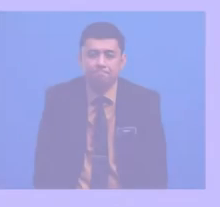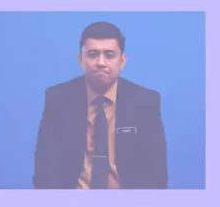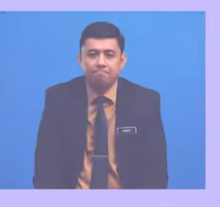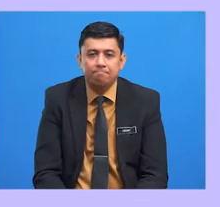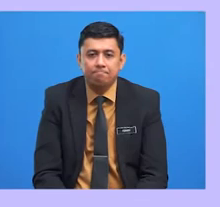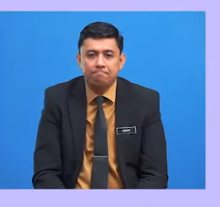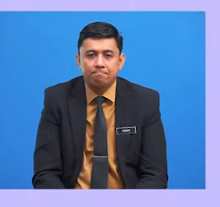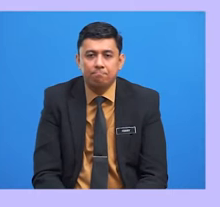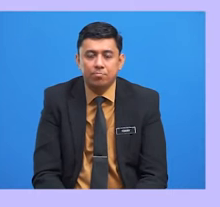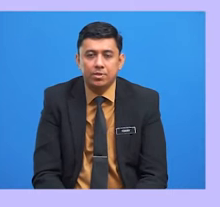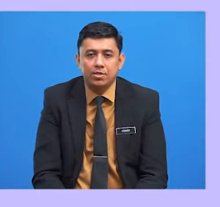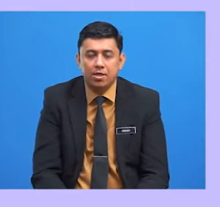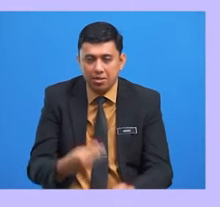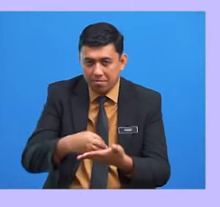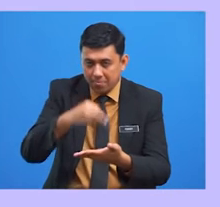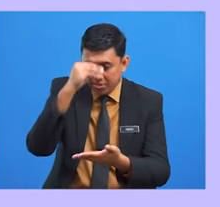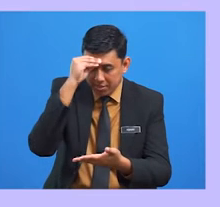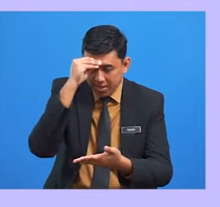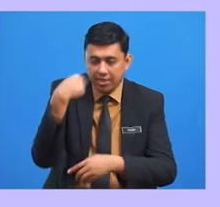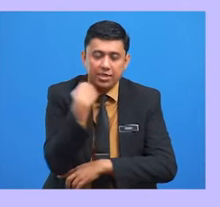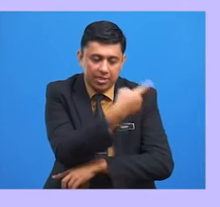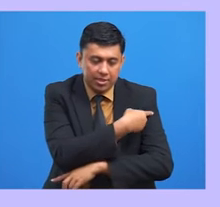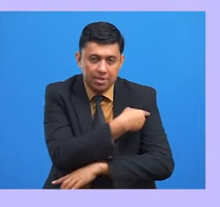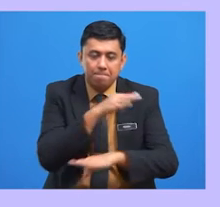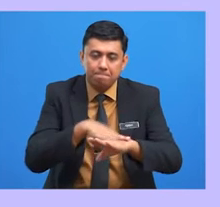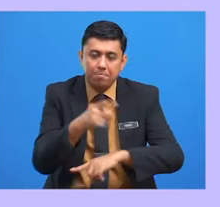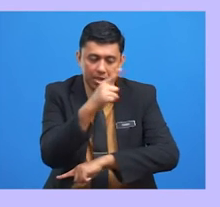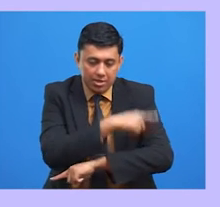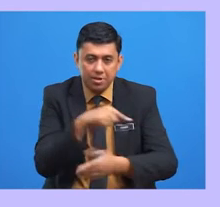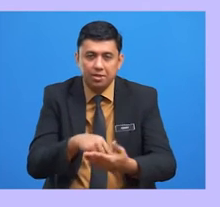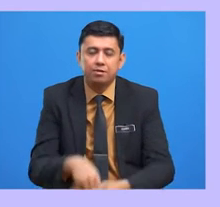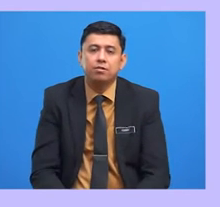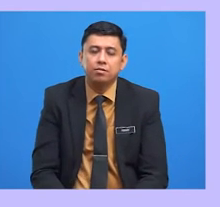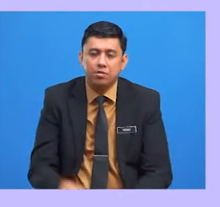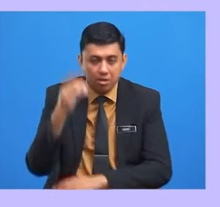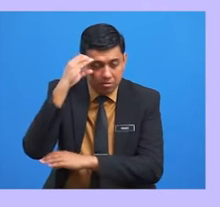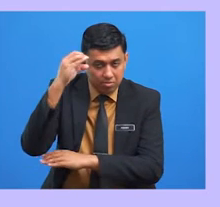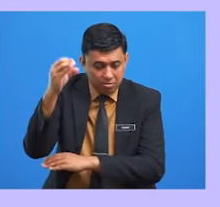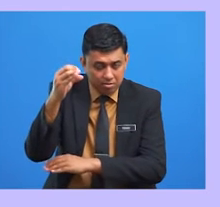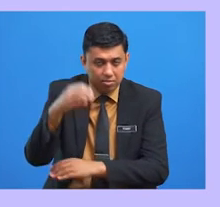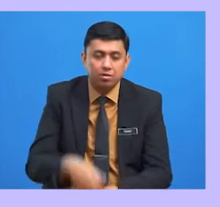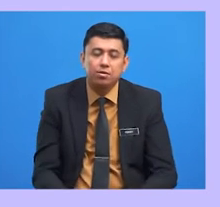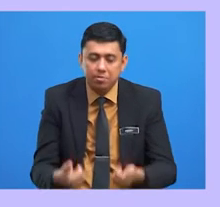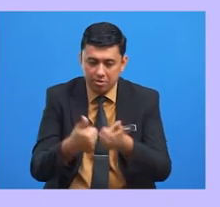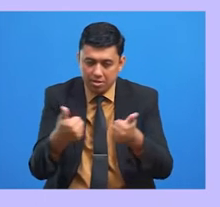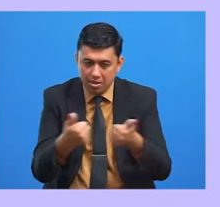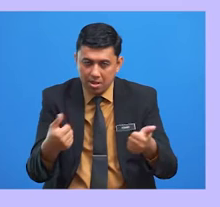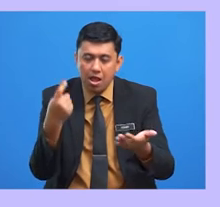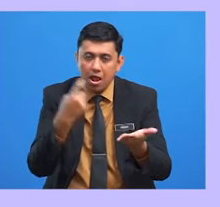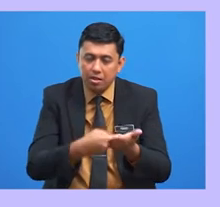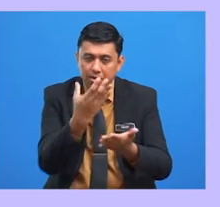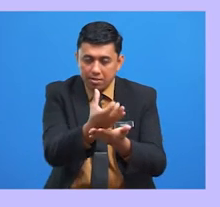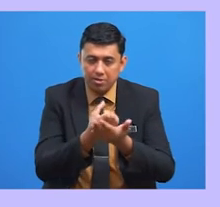Secara kesimpulannya, pembelajaran kita pada hari ini menyentuh konsep keanjalan harga permintaan dan